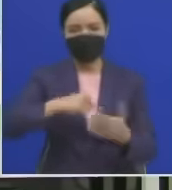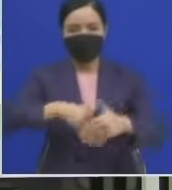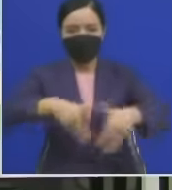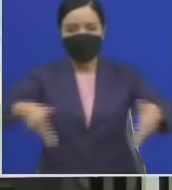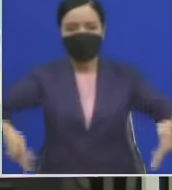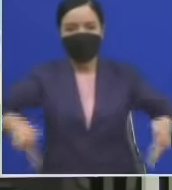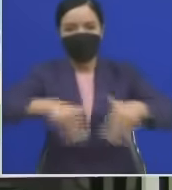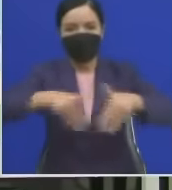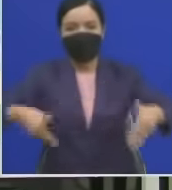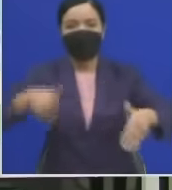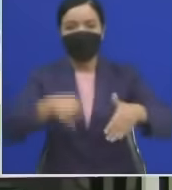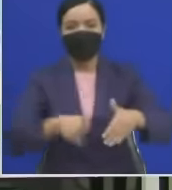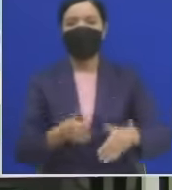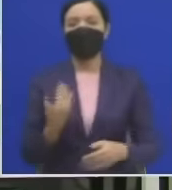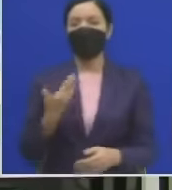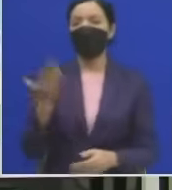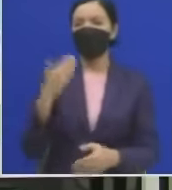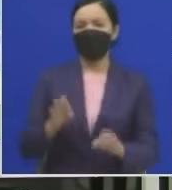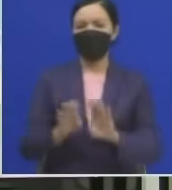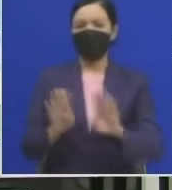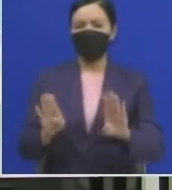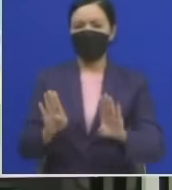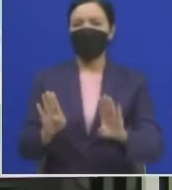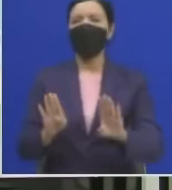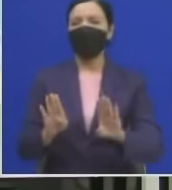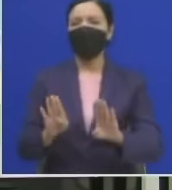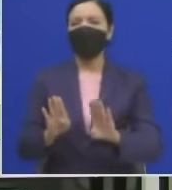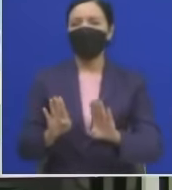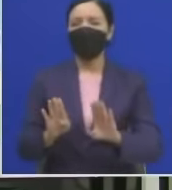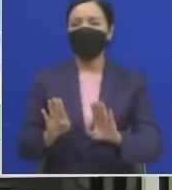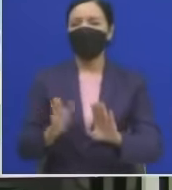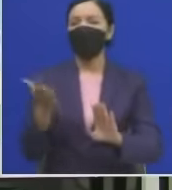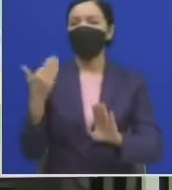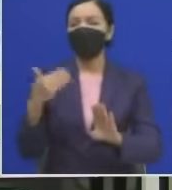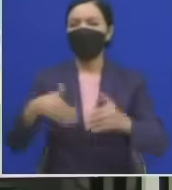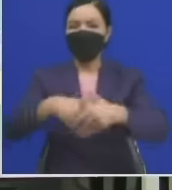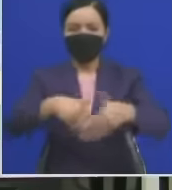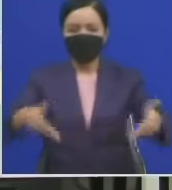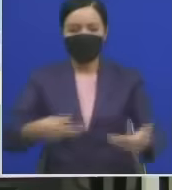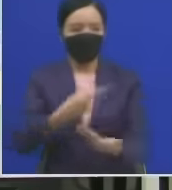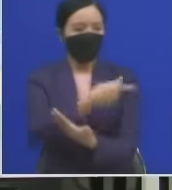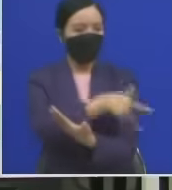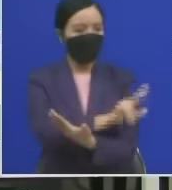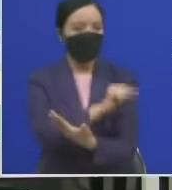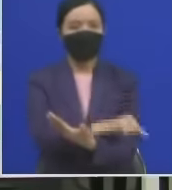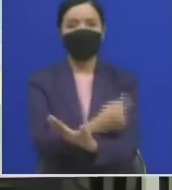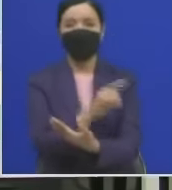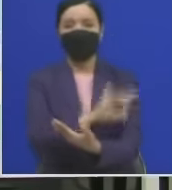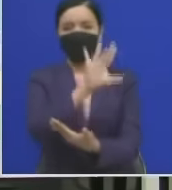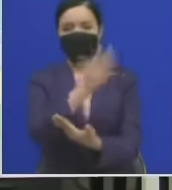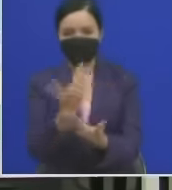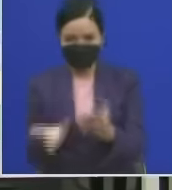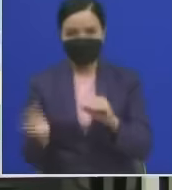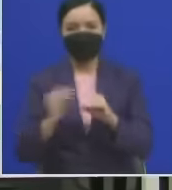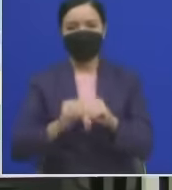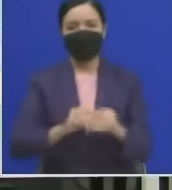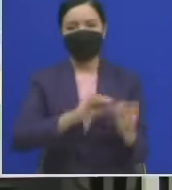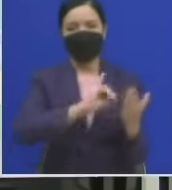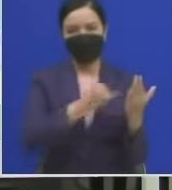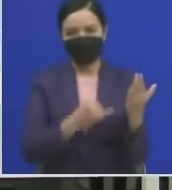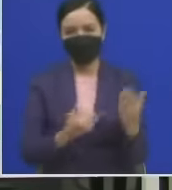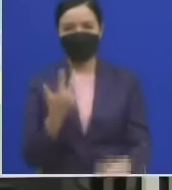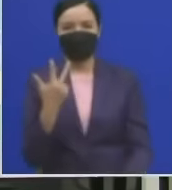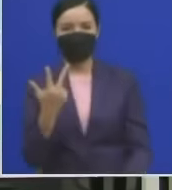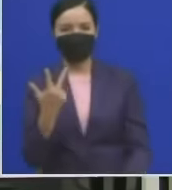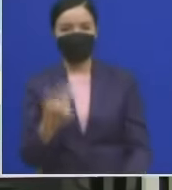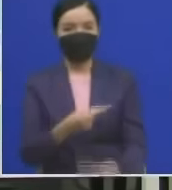ซ ์ค่ะ ก่อนหน้านี้เปิดประตูเดียวก็คือแซนด์บ็อกซ์เนี่ยที่เป็นแซนด์บ็อกซ์ก็คือที่ภูเก็ต เป็นภูเก็ตแซนด์บ็อกซ ์แต่ที่เพิ่มเติมอีก3จังหวัด